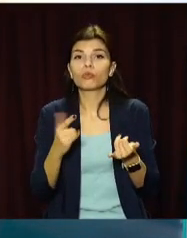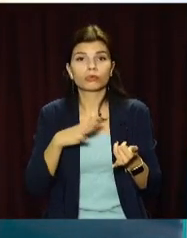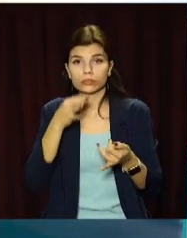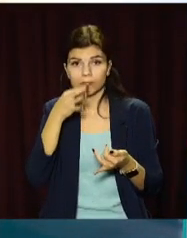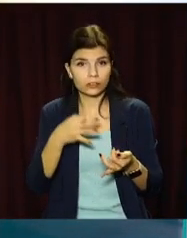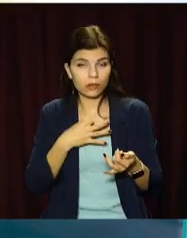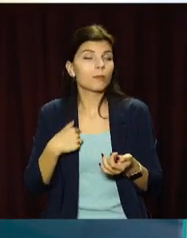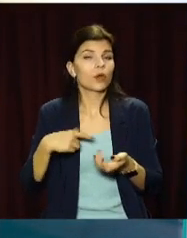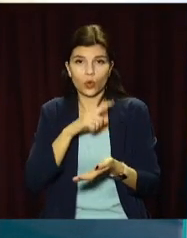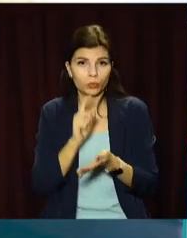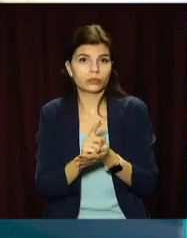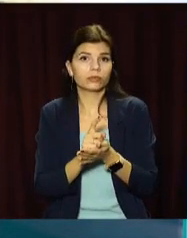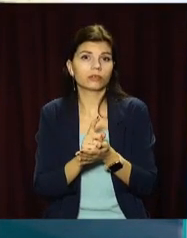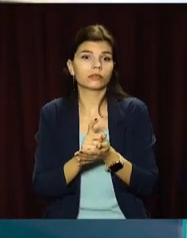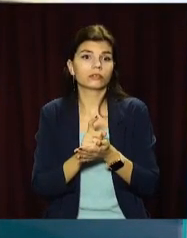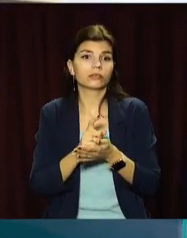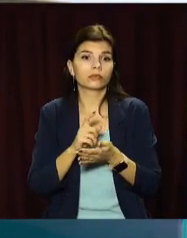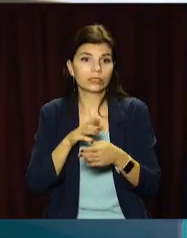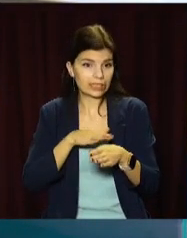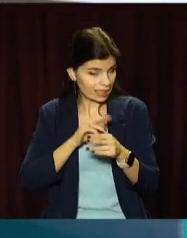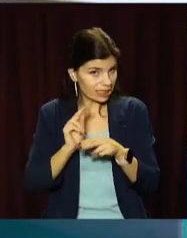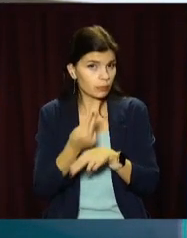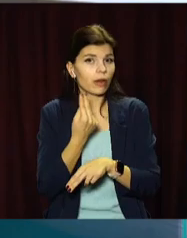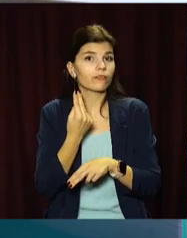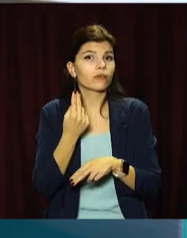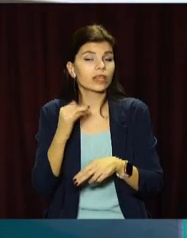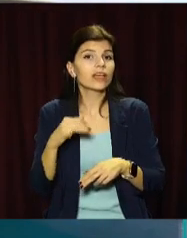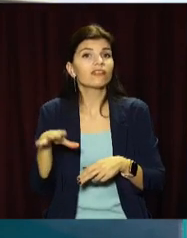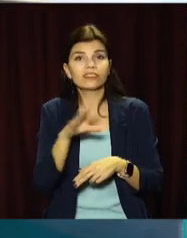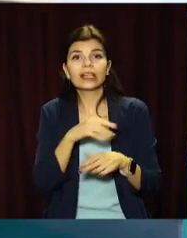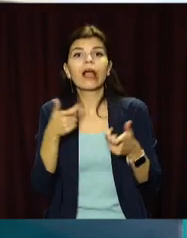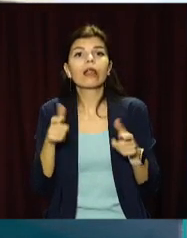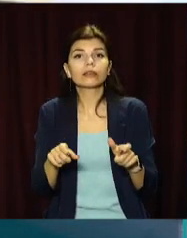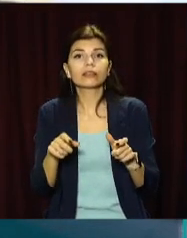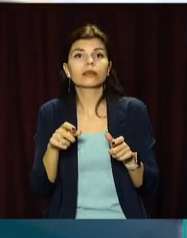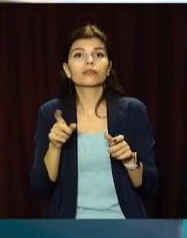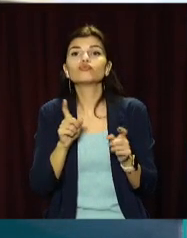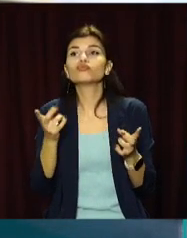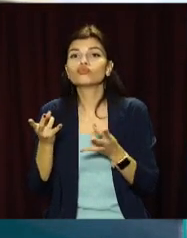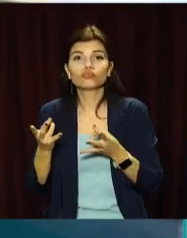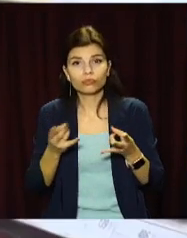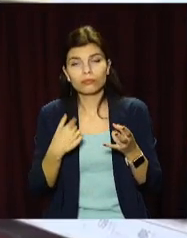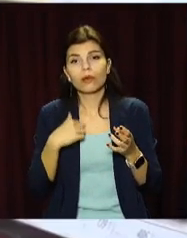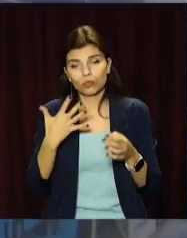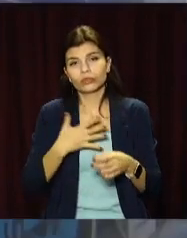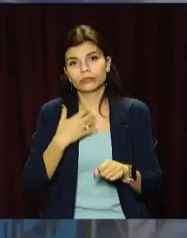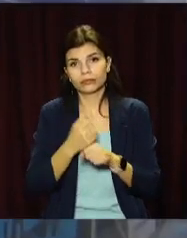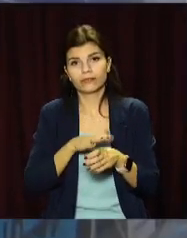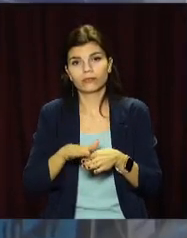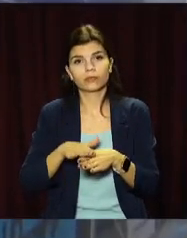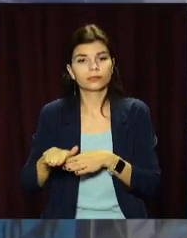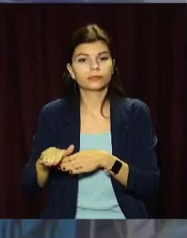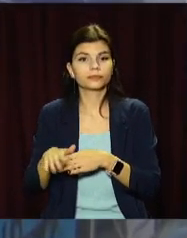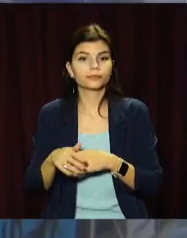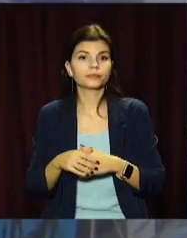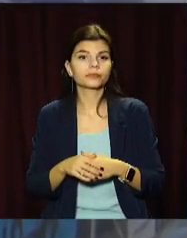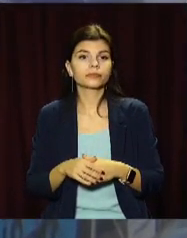представлені, ми обов'язково і справимо, і всі карантинні міри будемо соблюдати.